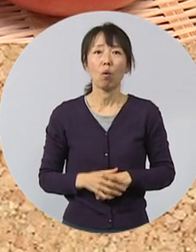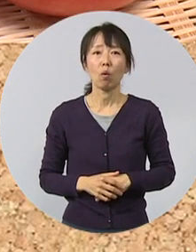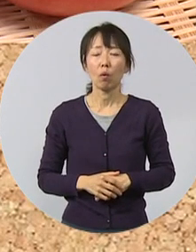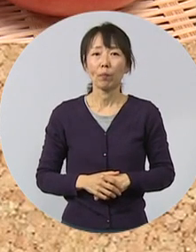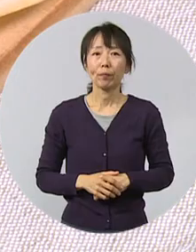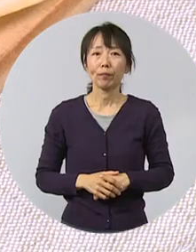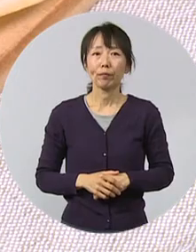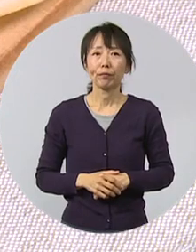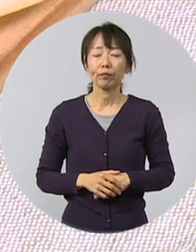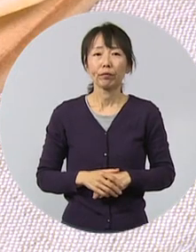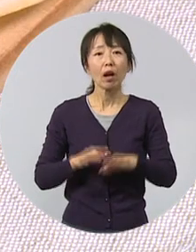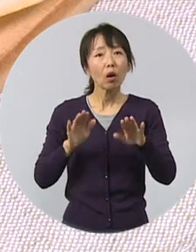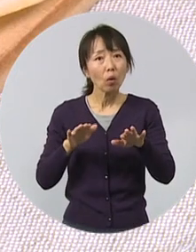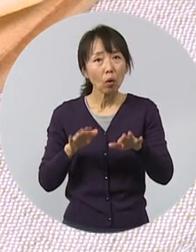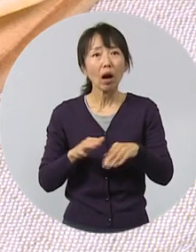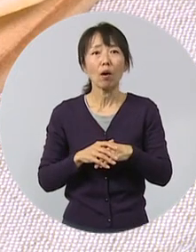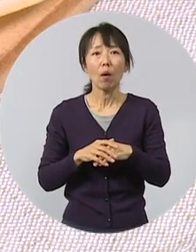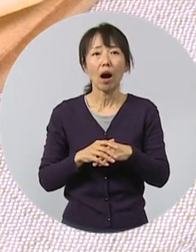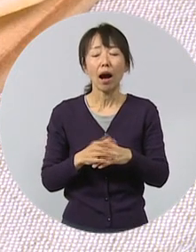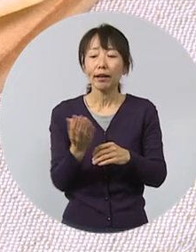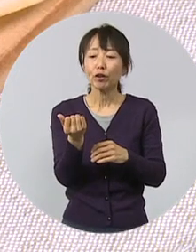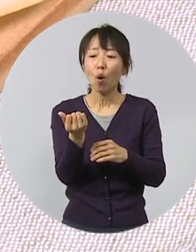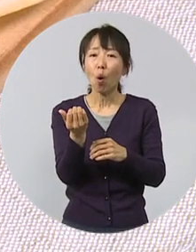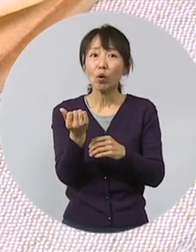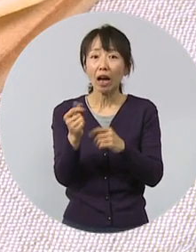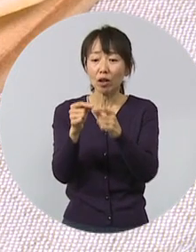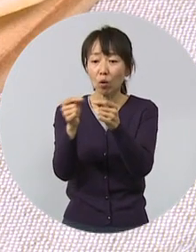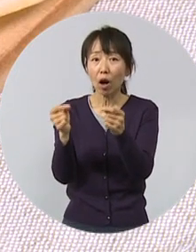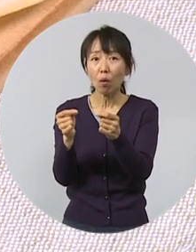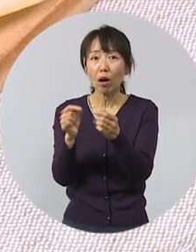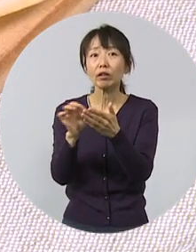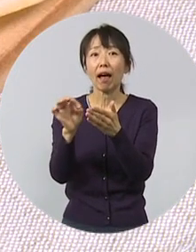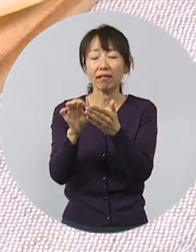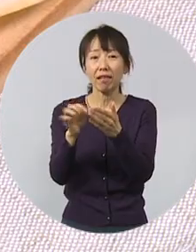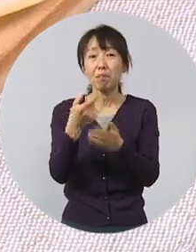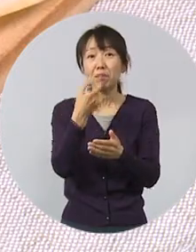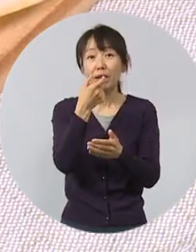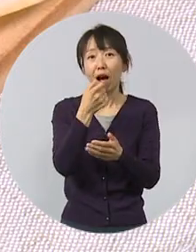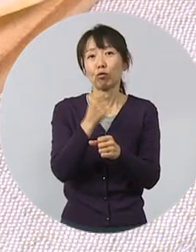。今回は餃子の皮でピザを作ります。